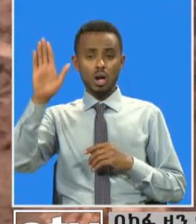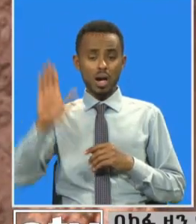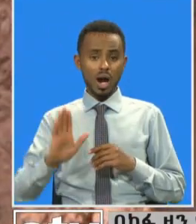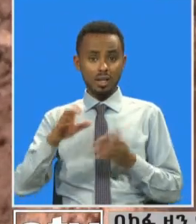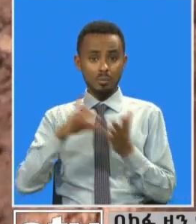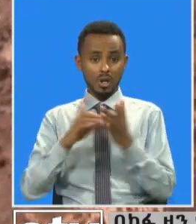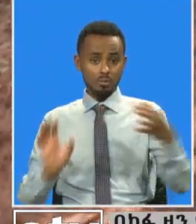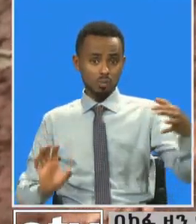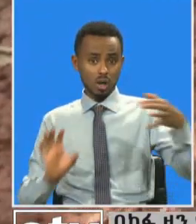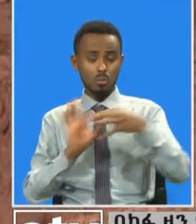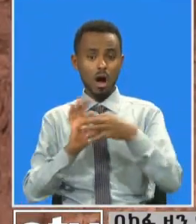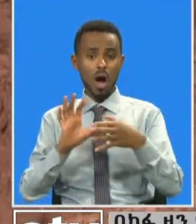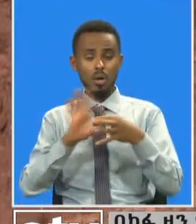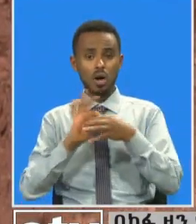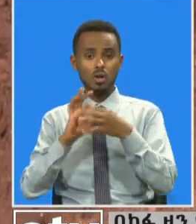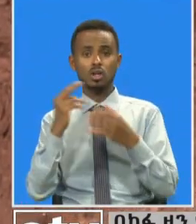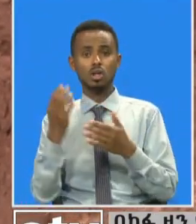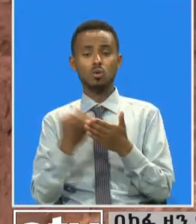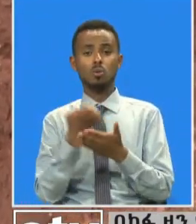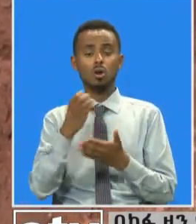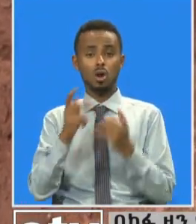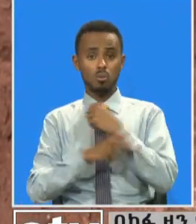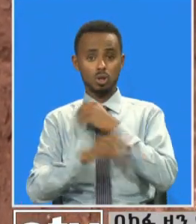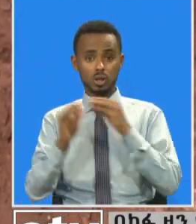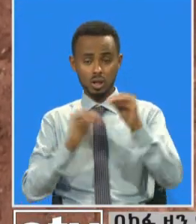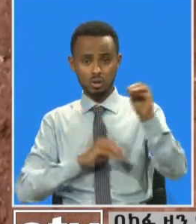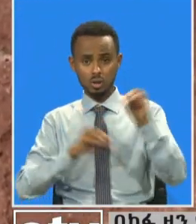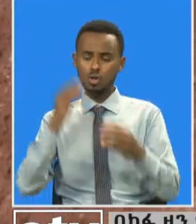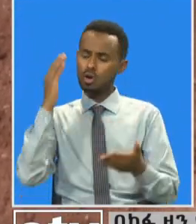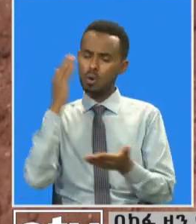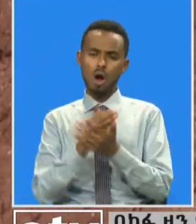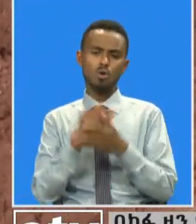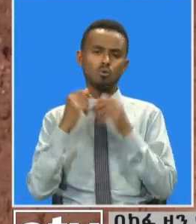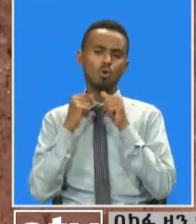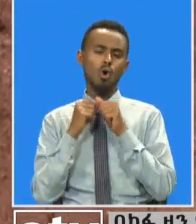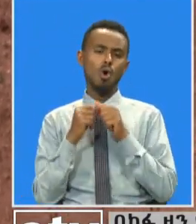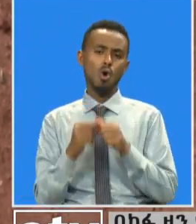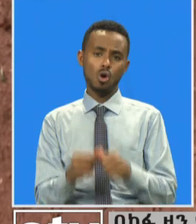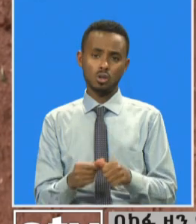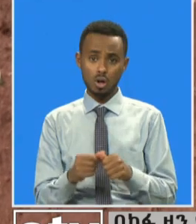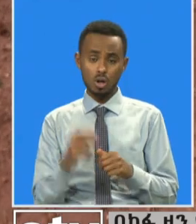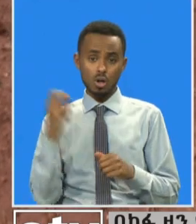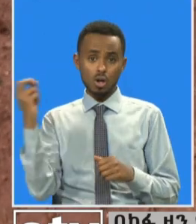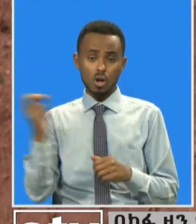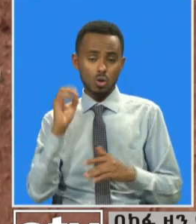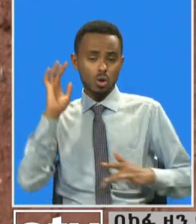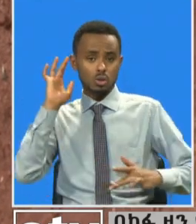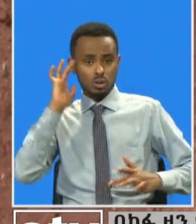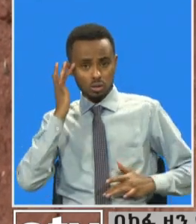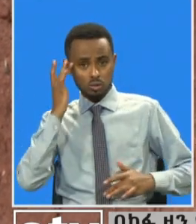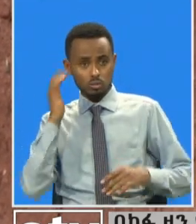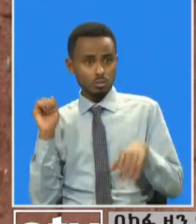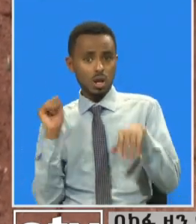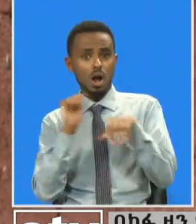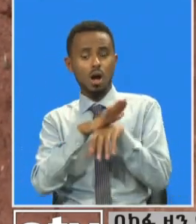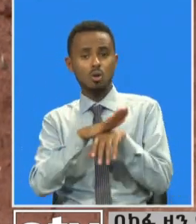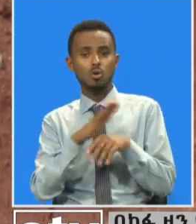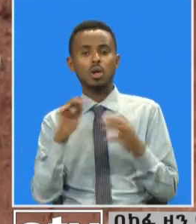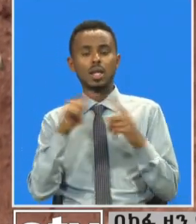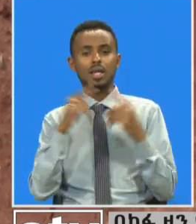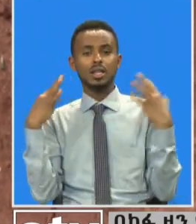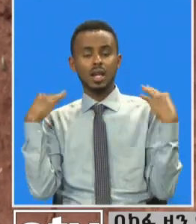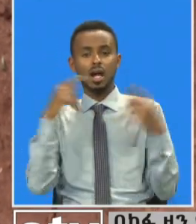የሚያደርጉት ማህበራዊ፣ ኢኮኖሚያዊና ፖለቲካዊ እንቅስቃሴዎችንም ካቆሙ ቆይተዋል። ከወረዳዎች ለህክምና የሚላኩ ታካሚዎች ወደ